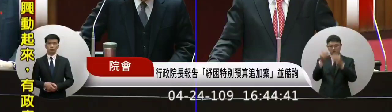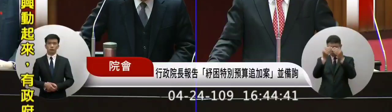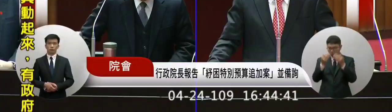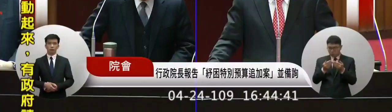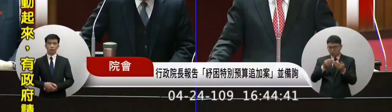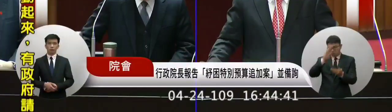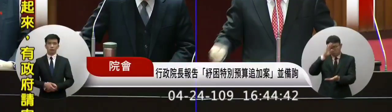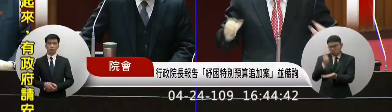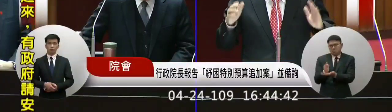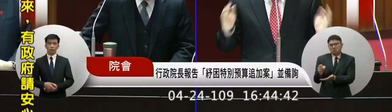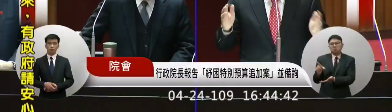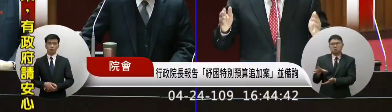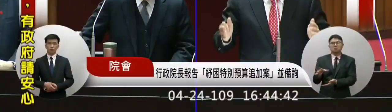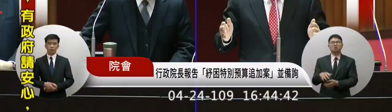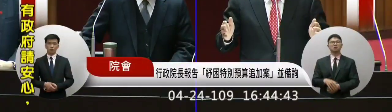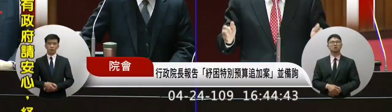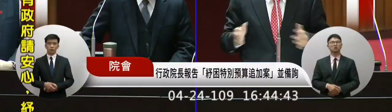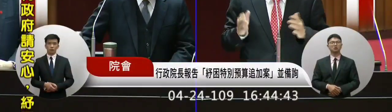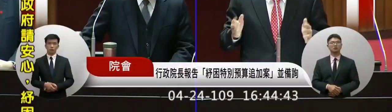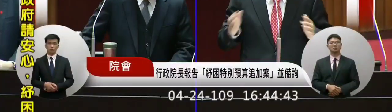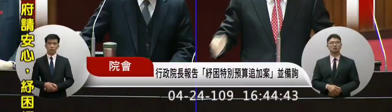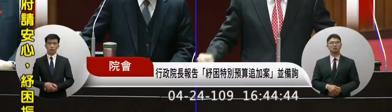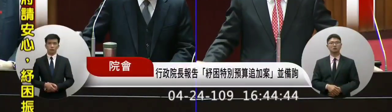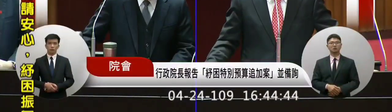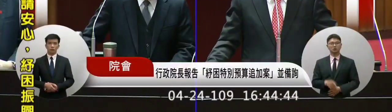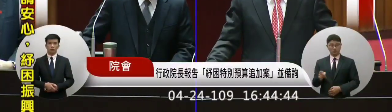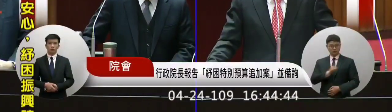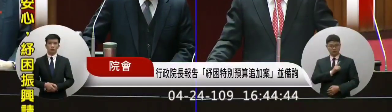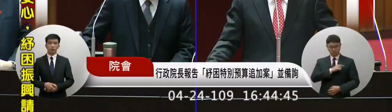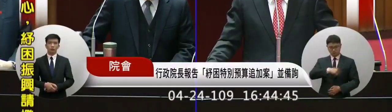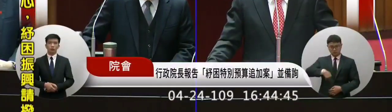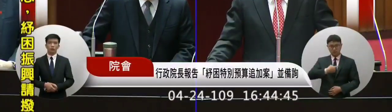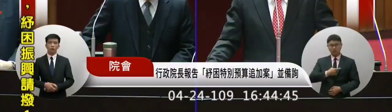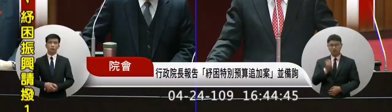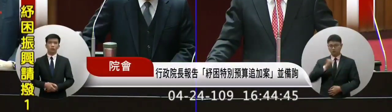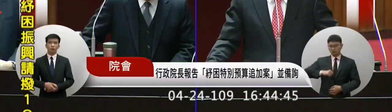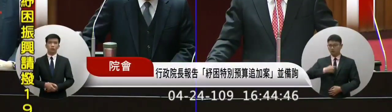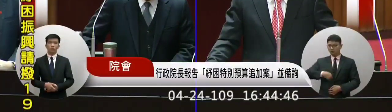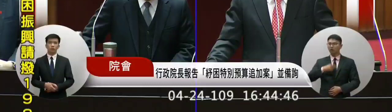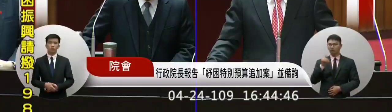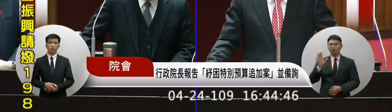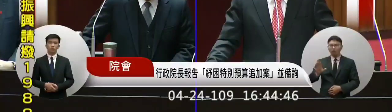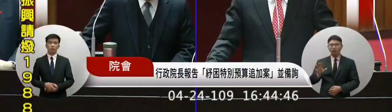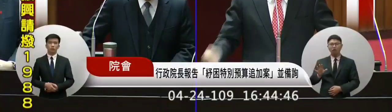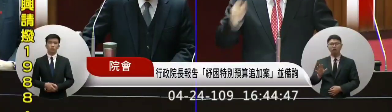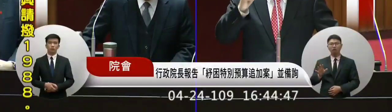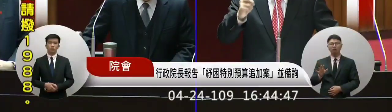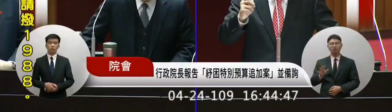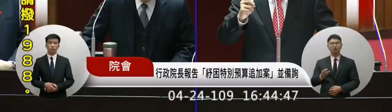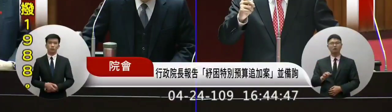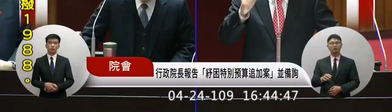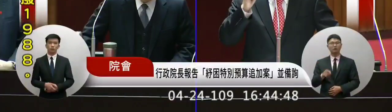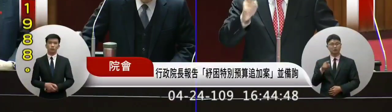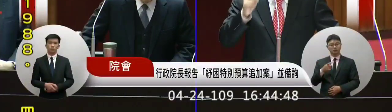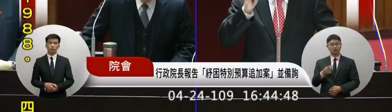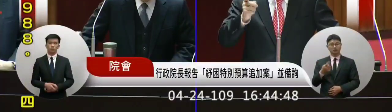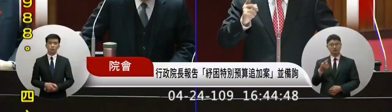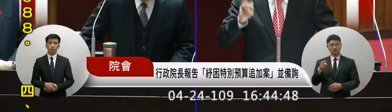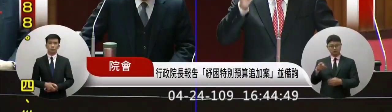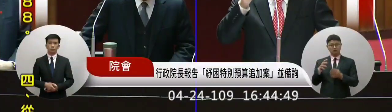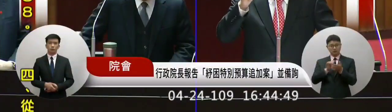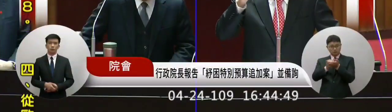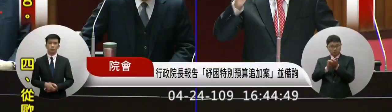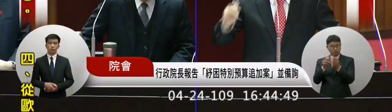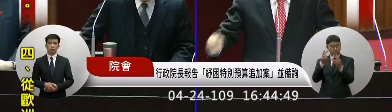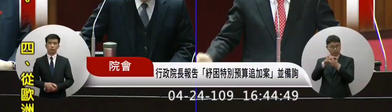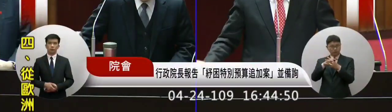病毒，所以已经感染到了，即便他有抗体。院长，一个纽约州可能